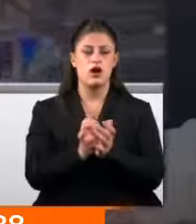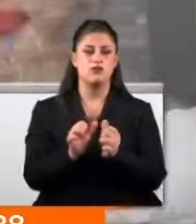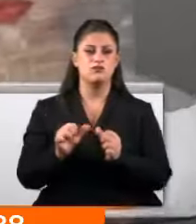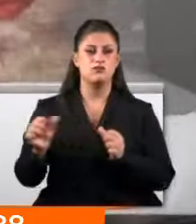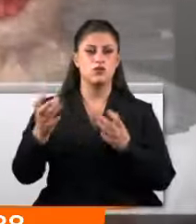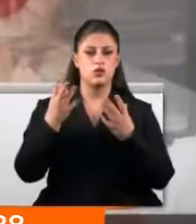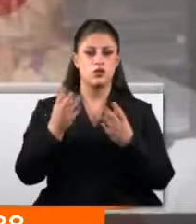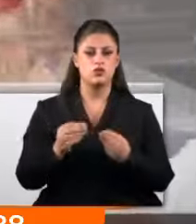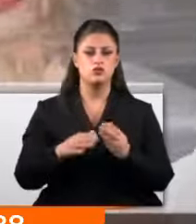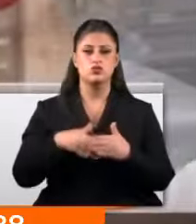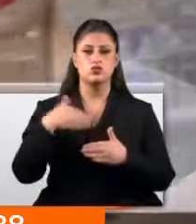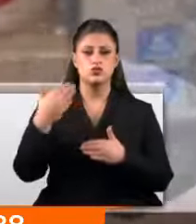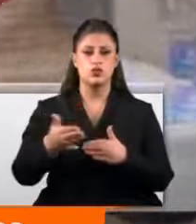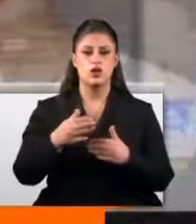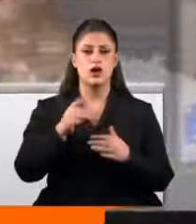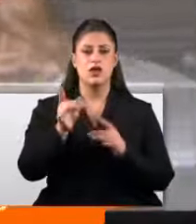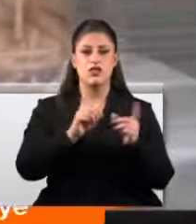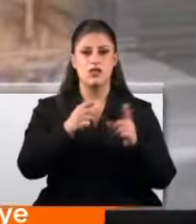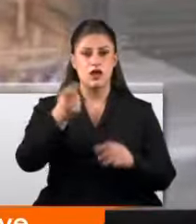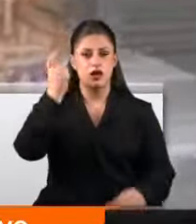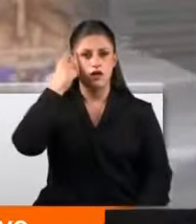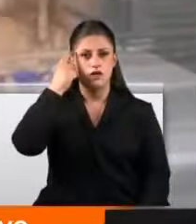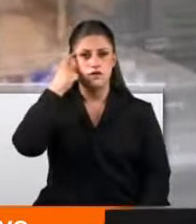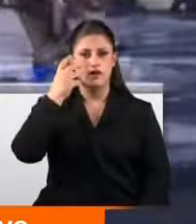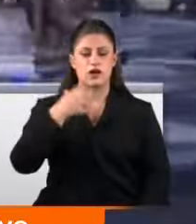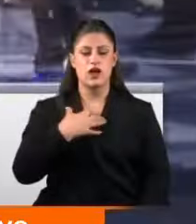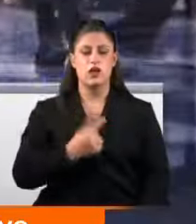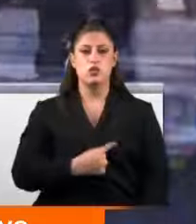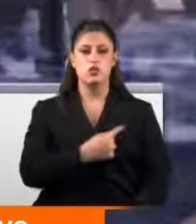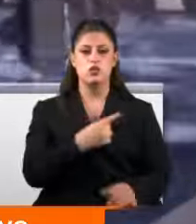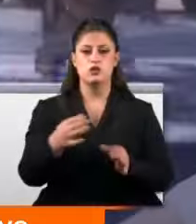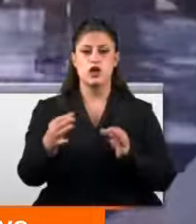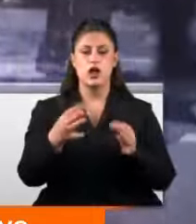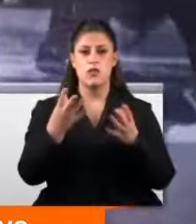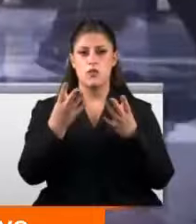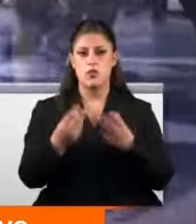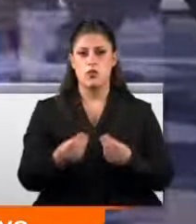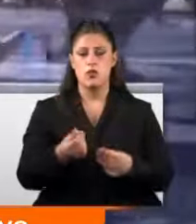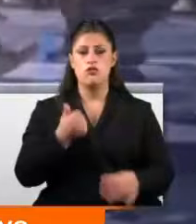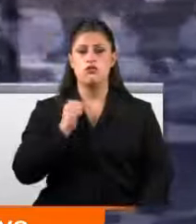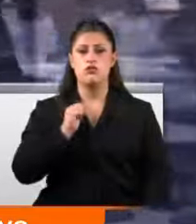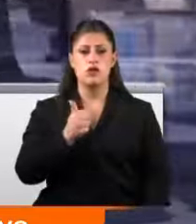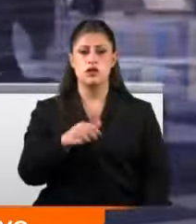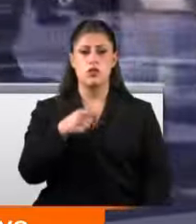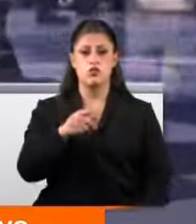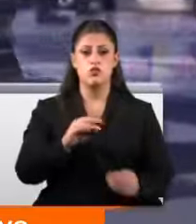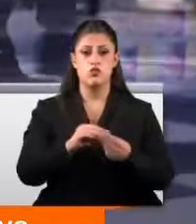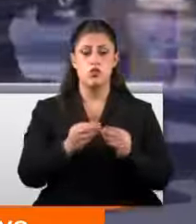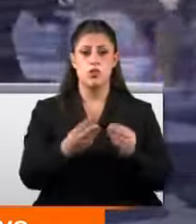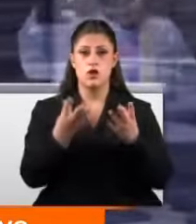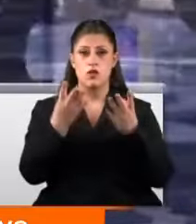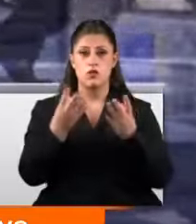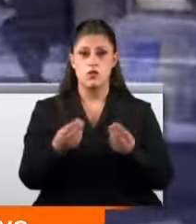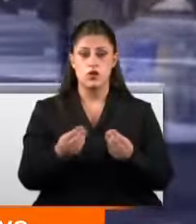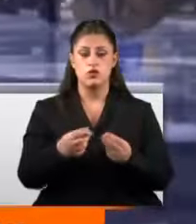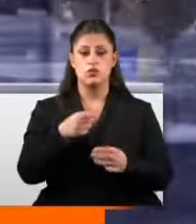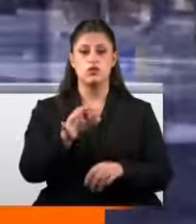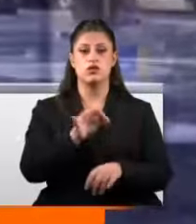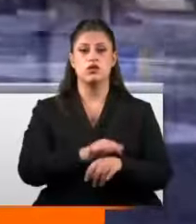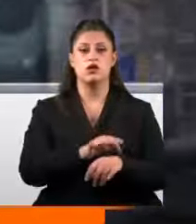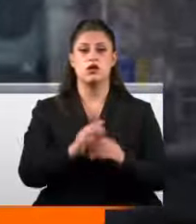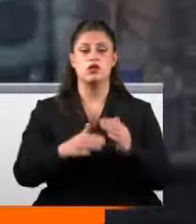uzaklaştı, sonra yapay zekayla duygusal bir ilişki kurmaya başladı. Ve ne zaman orada sorun yaşadı, işte o andan